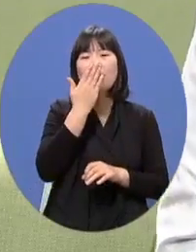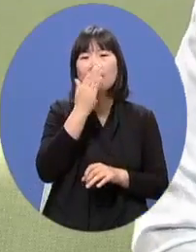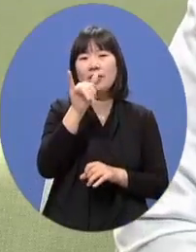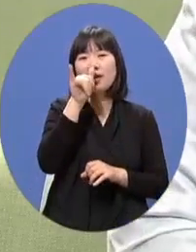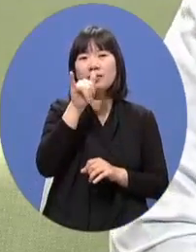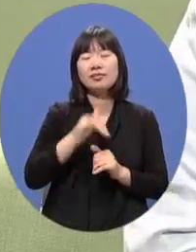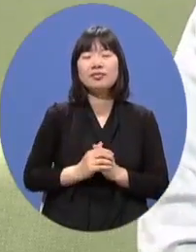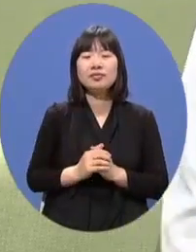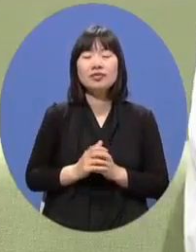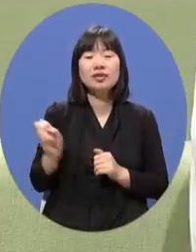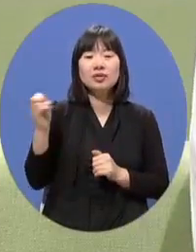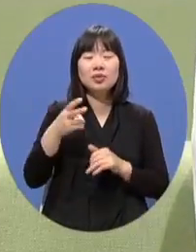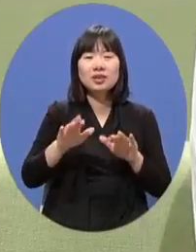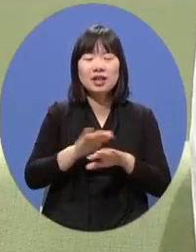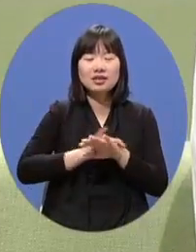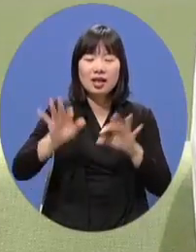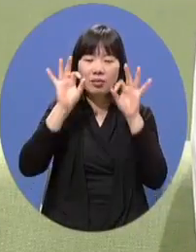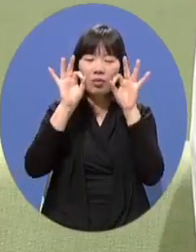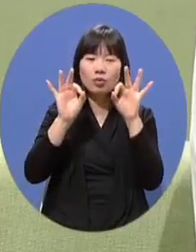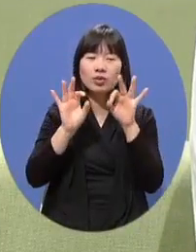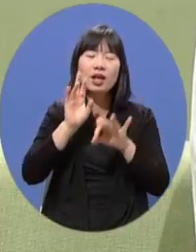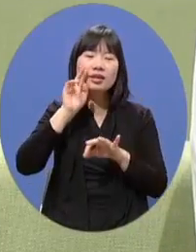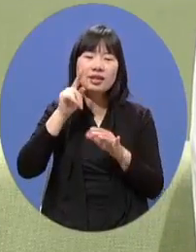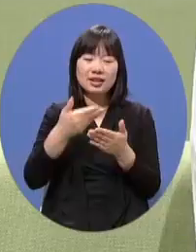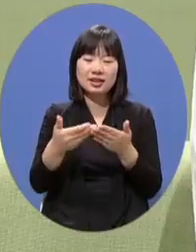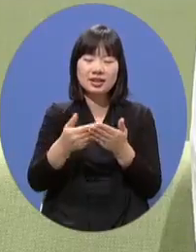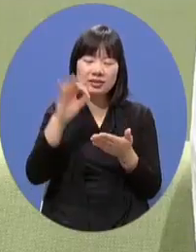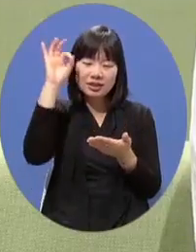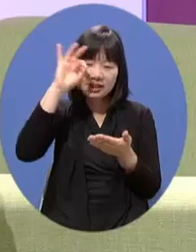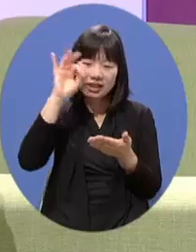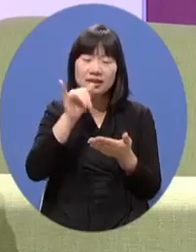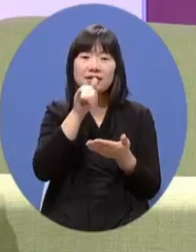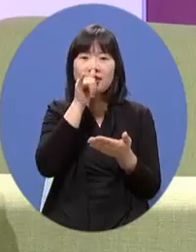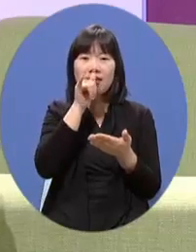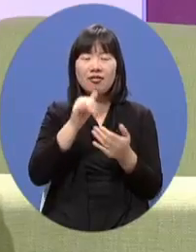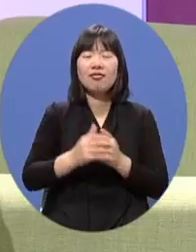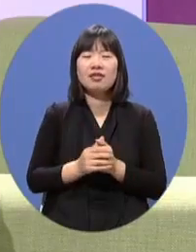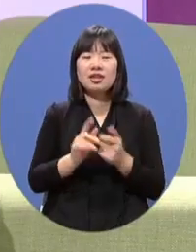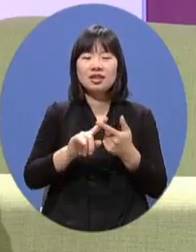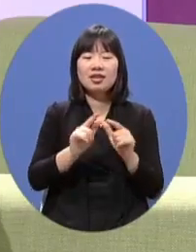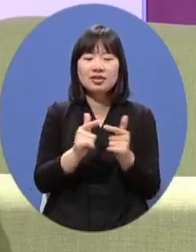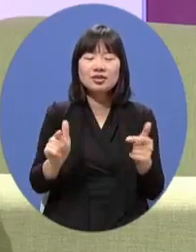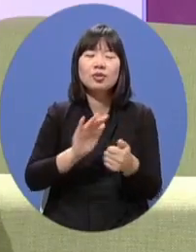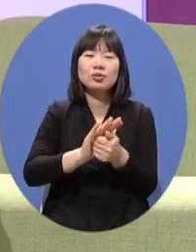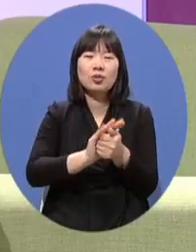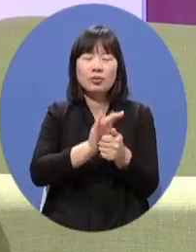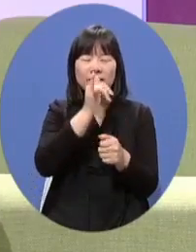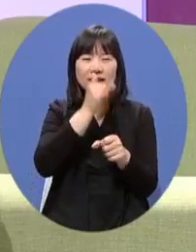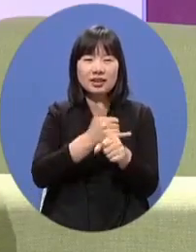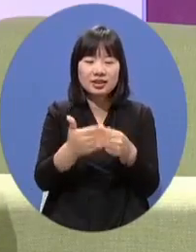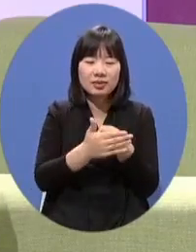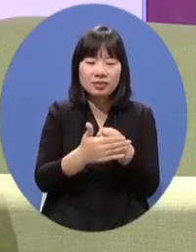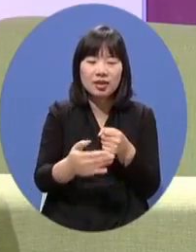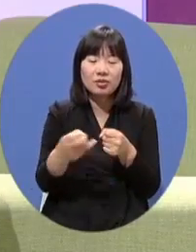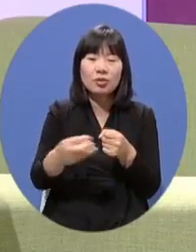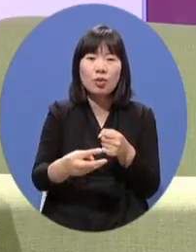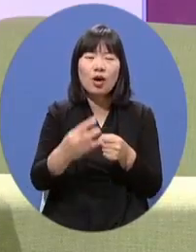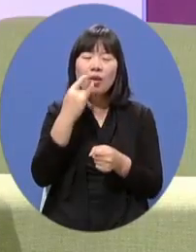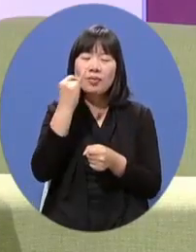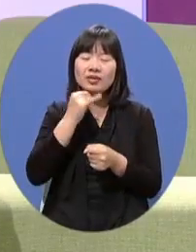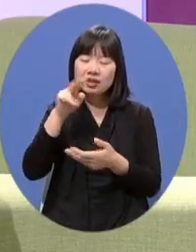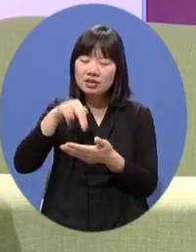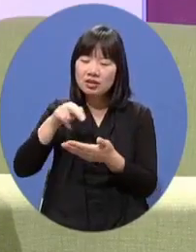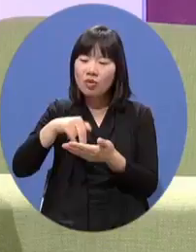그렇죠. 예, 그리고 이제 잘 보는 거는 틀린 그림 찾기. 뭐 이런 것들이 좀 도움이 되니까요. 그리고 엄마가